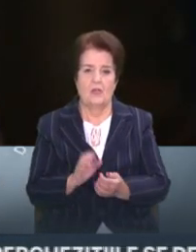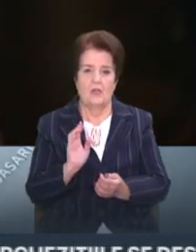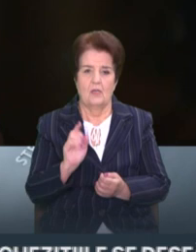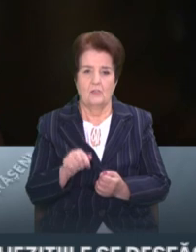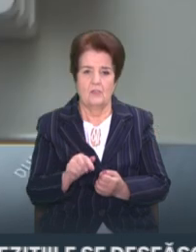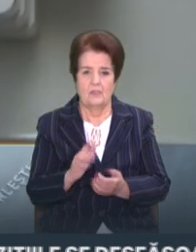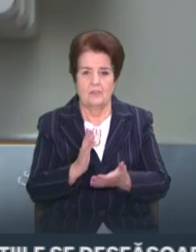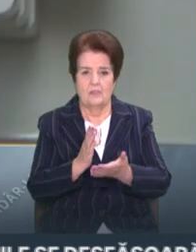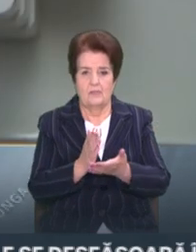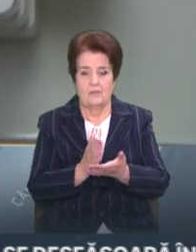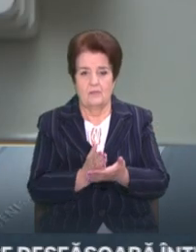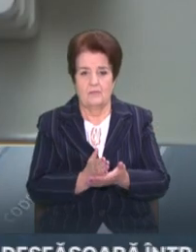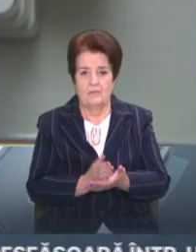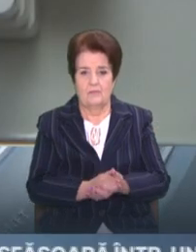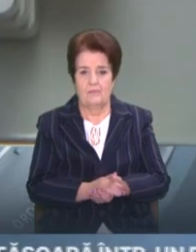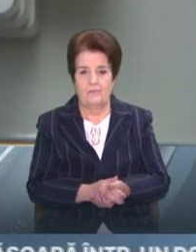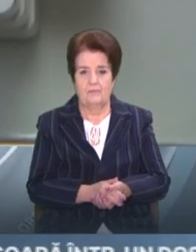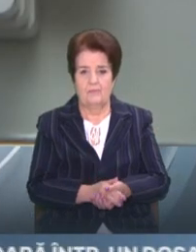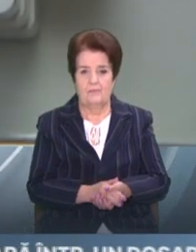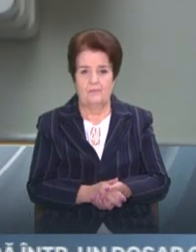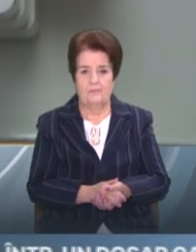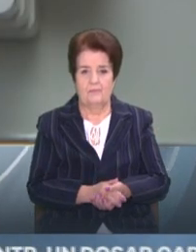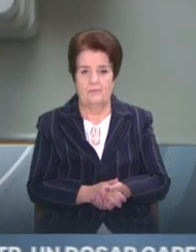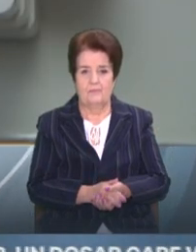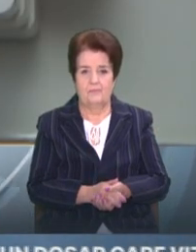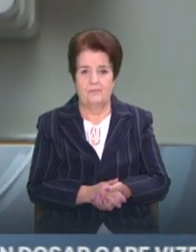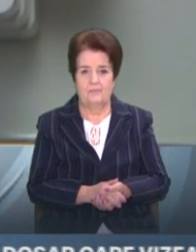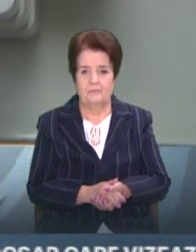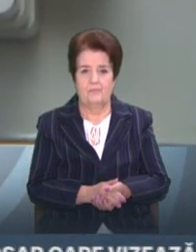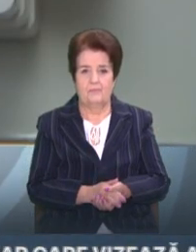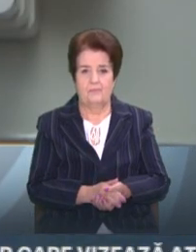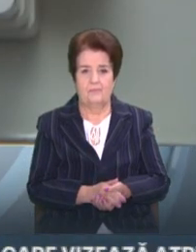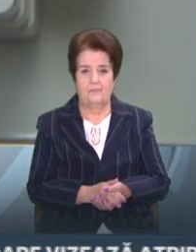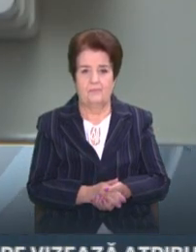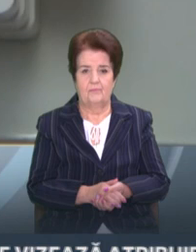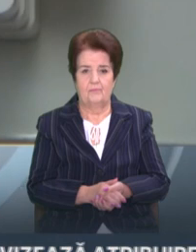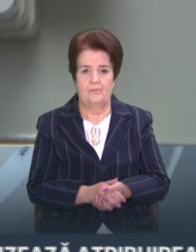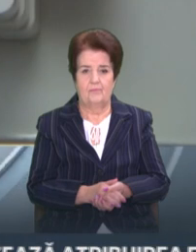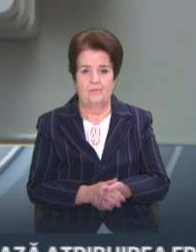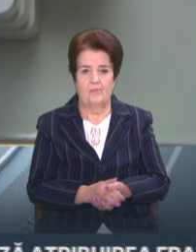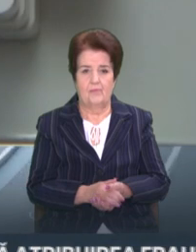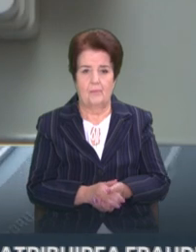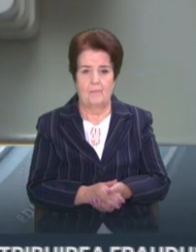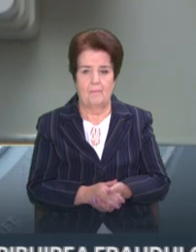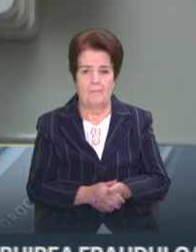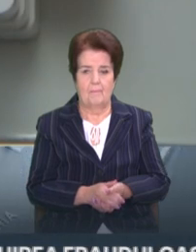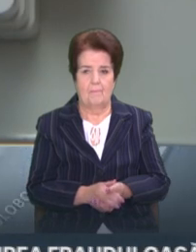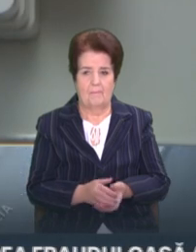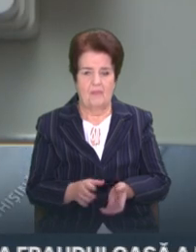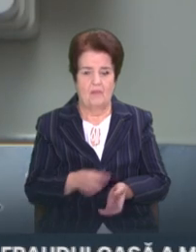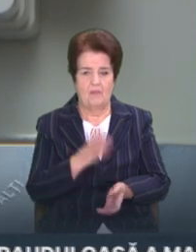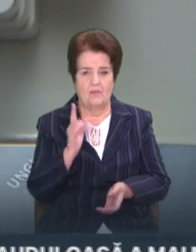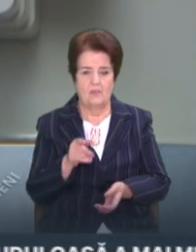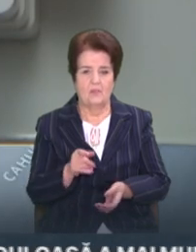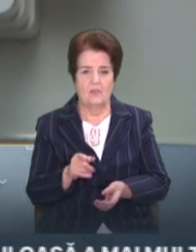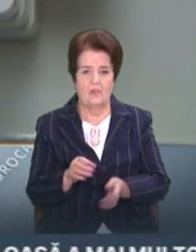sunt preluate din sistemele informaționale în mod automatizat, va fi calculată acea categorie de vulnerabilitate energetică.